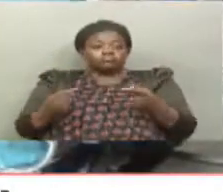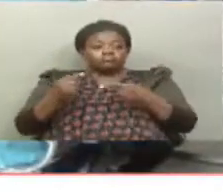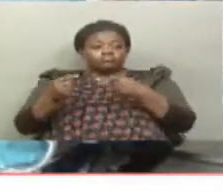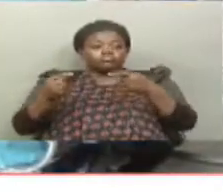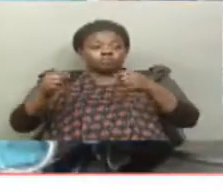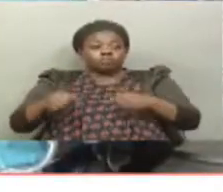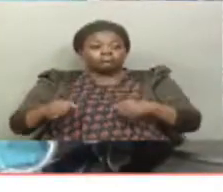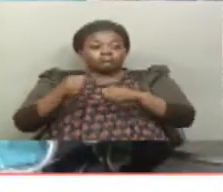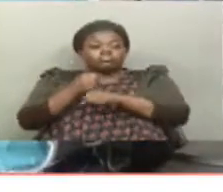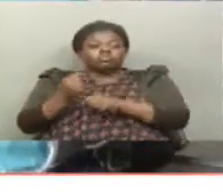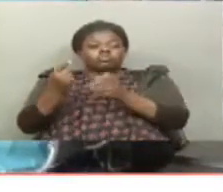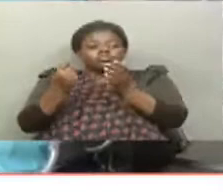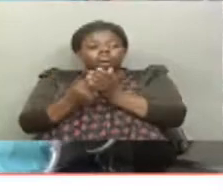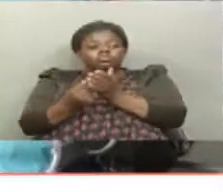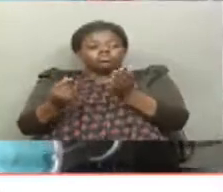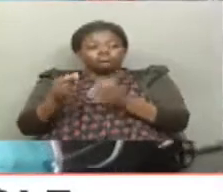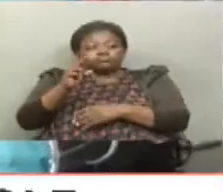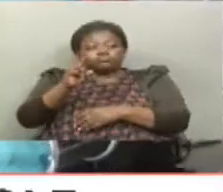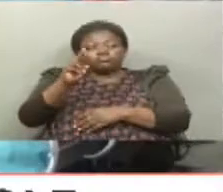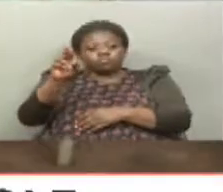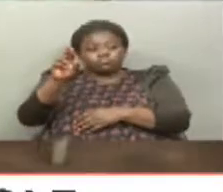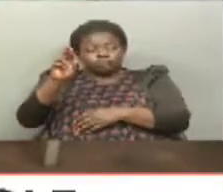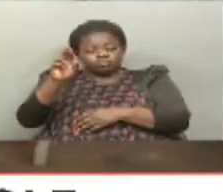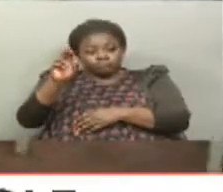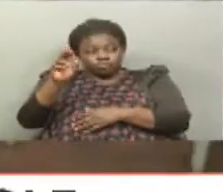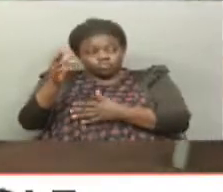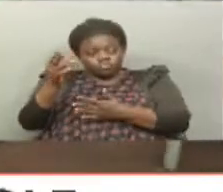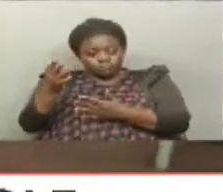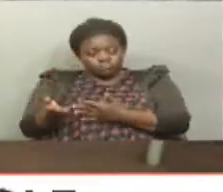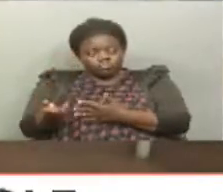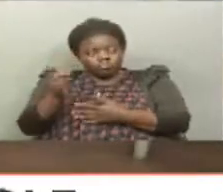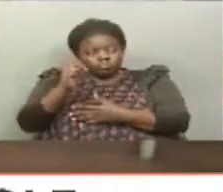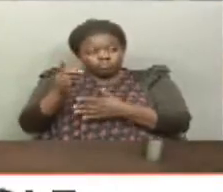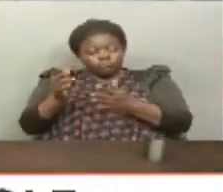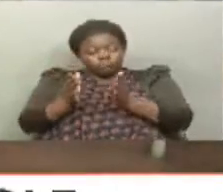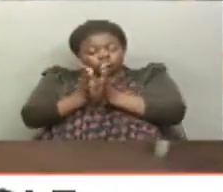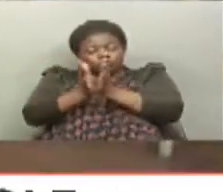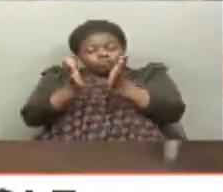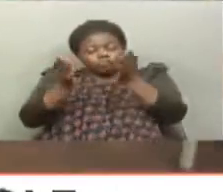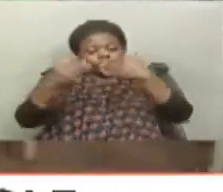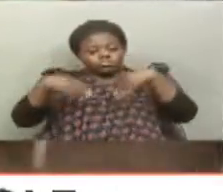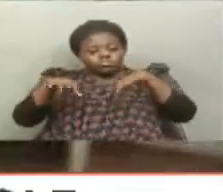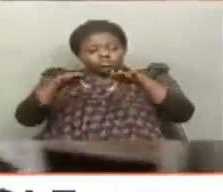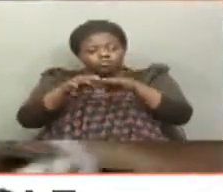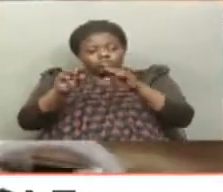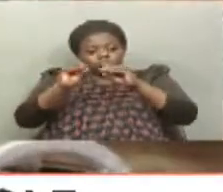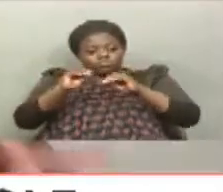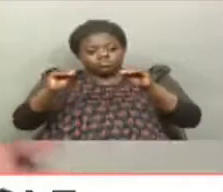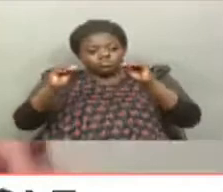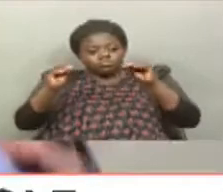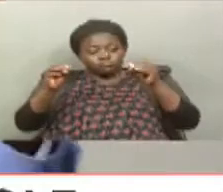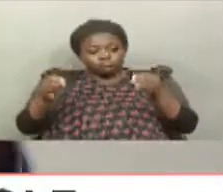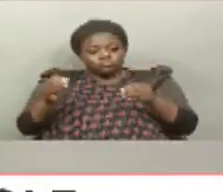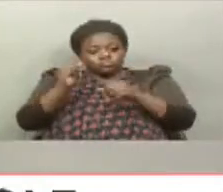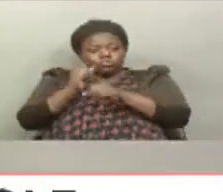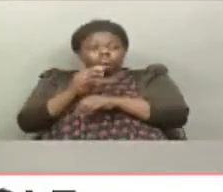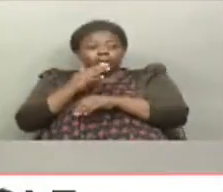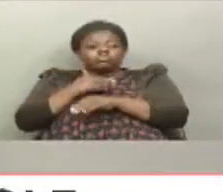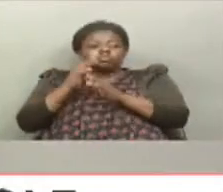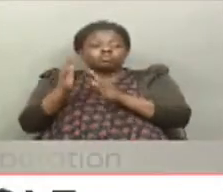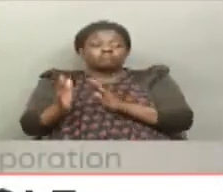akulira ekitongole kya Uganda Railway Corporation Stanley Sendegeya alambuludde obukulu bw'okubangula abakozi mu bukugu obw'enjawulo. Twagala